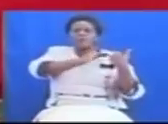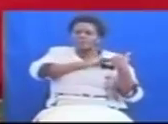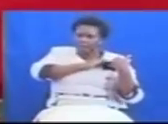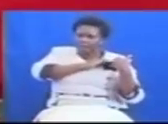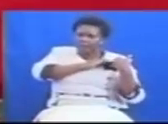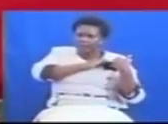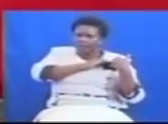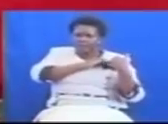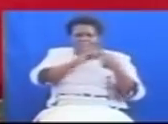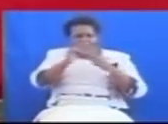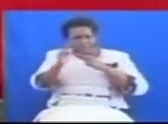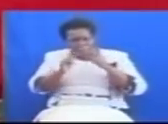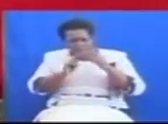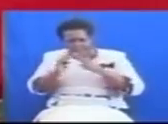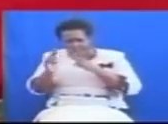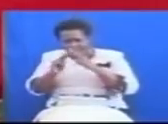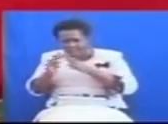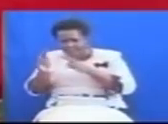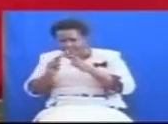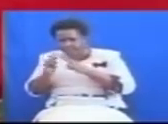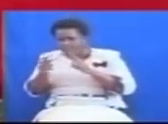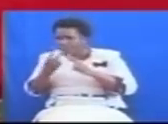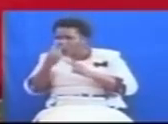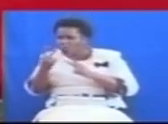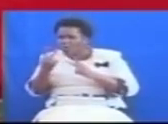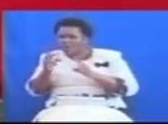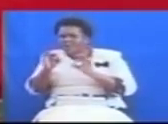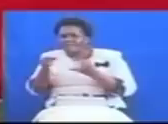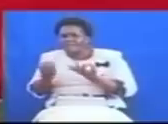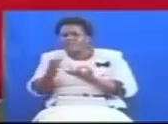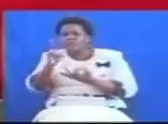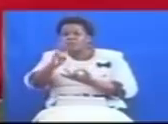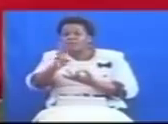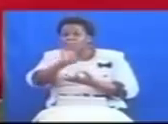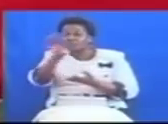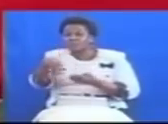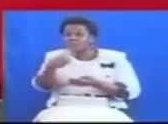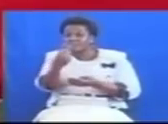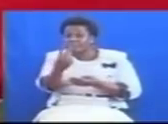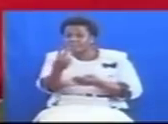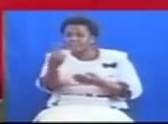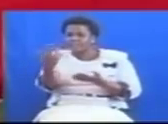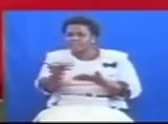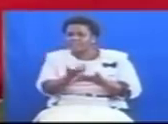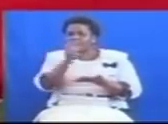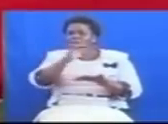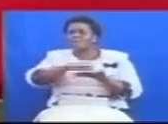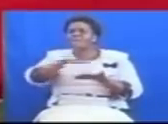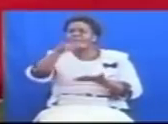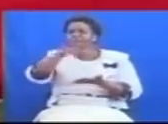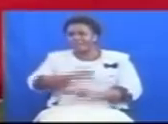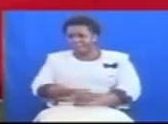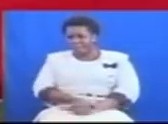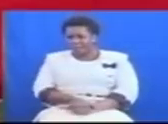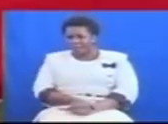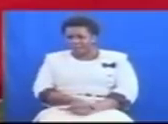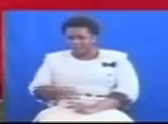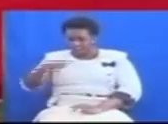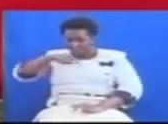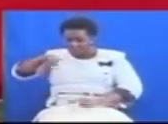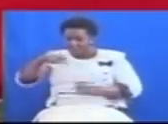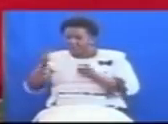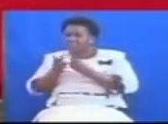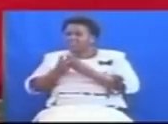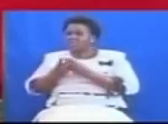naye kuweza kuona ni namna gani halmashauri zote mbili zitafaidika na mwekezaji huyo kama ameingia katika maeneo yao. Sasa sisi kama